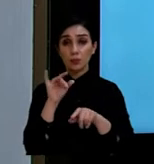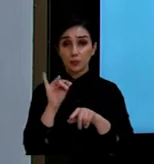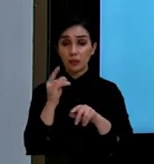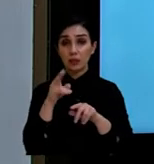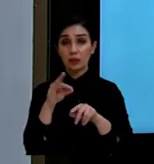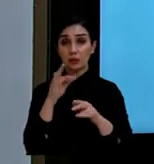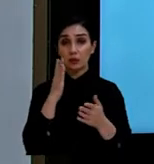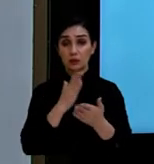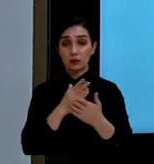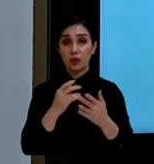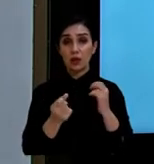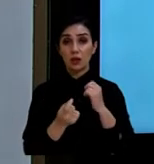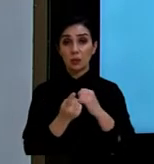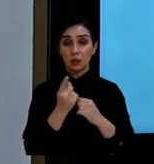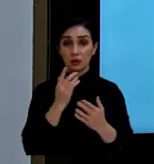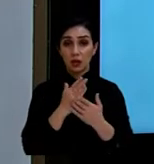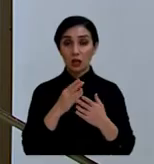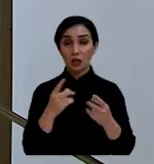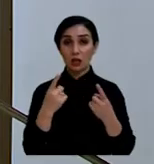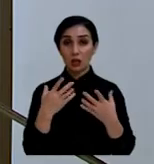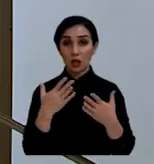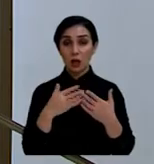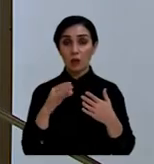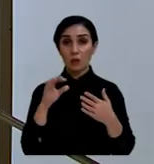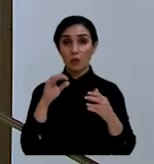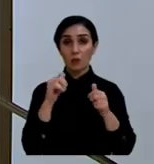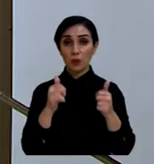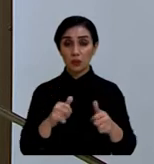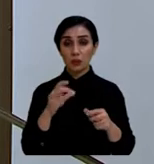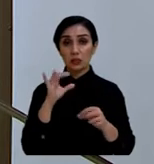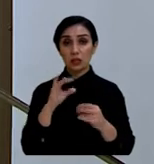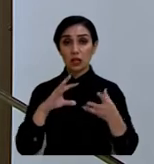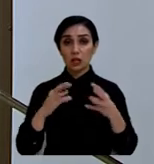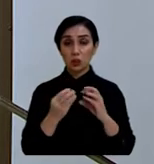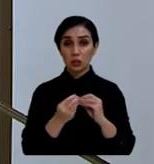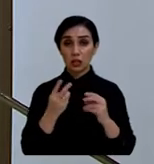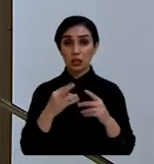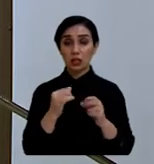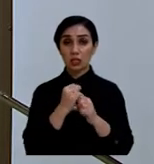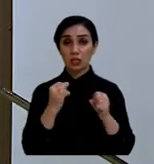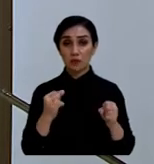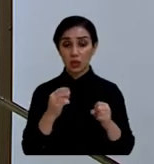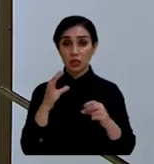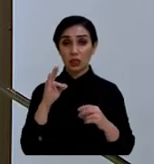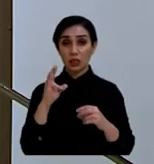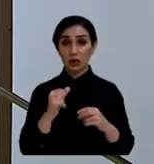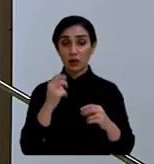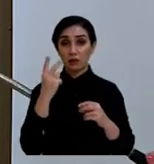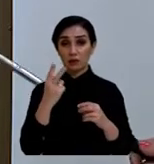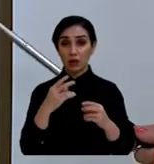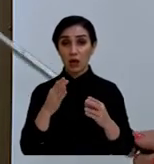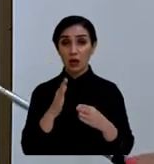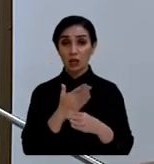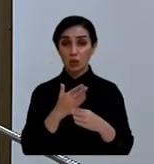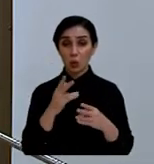это ядро приобретает гантелеобразную форму, в результате разрывается на два